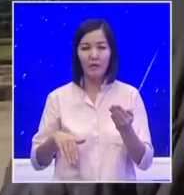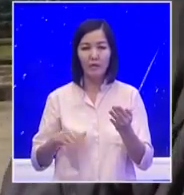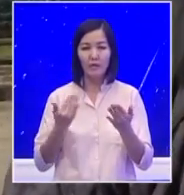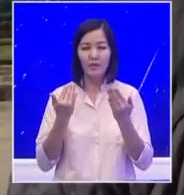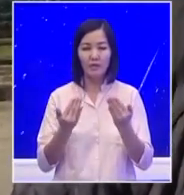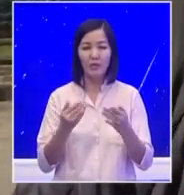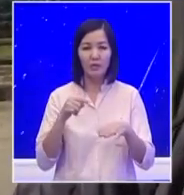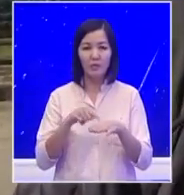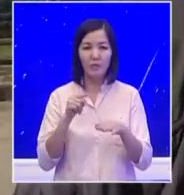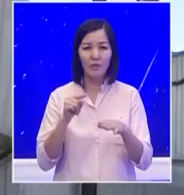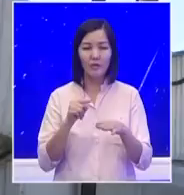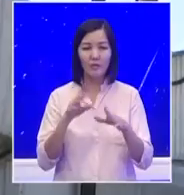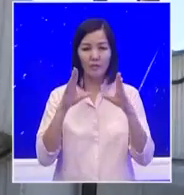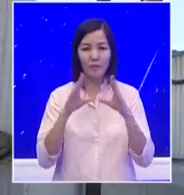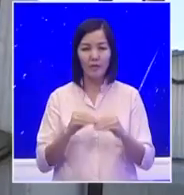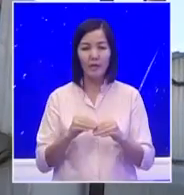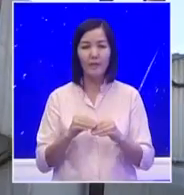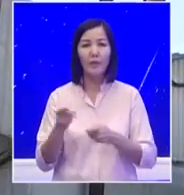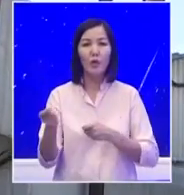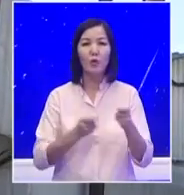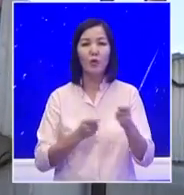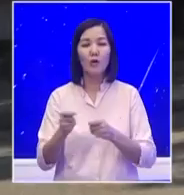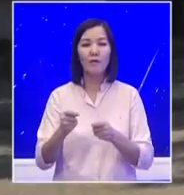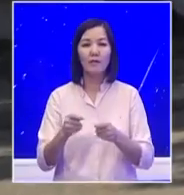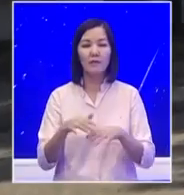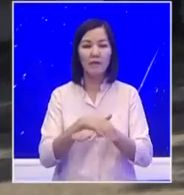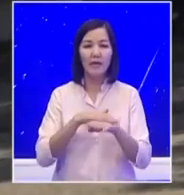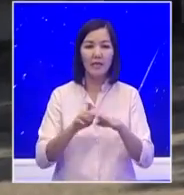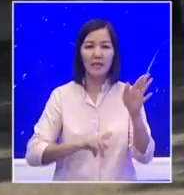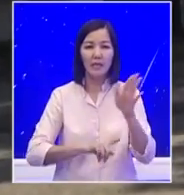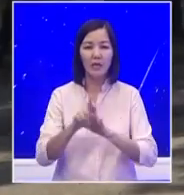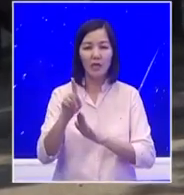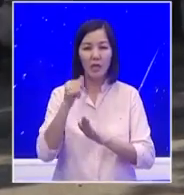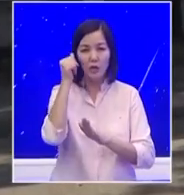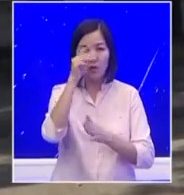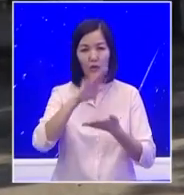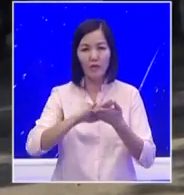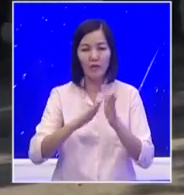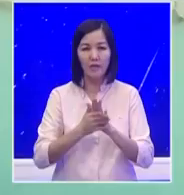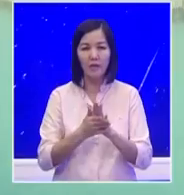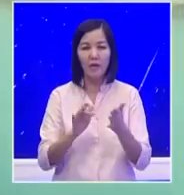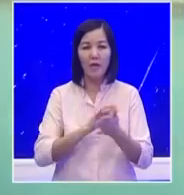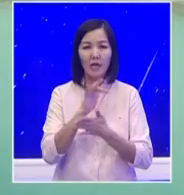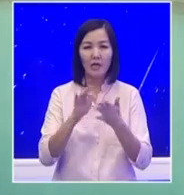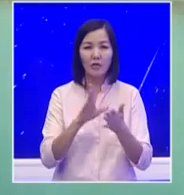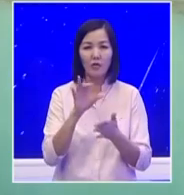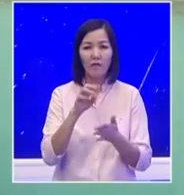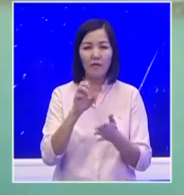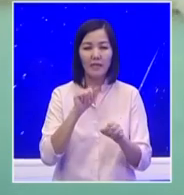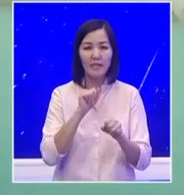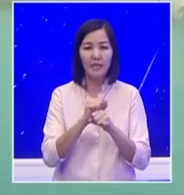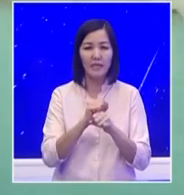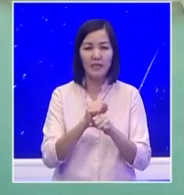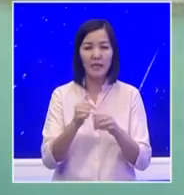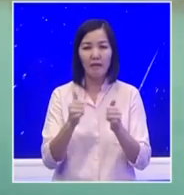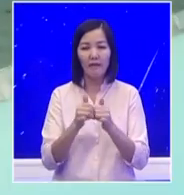влияет как бы положительно. Руководство рынка Текели еще в начале года заключило договор с городской ветстанцией по санитарной обработке территории